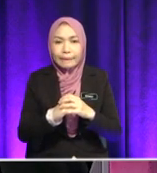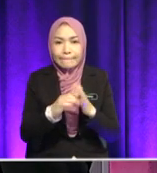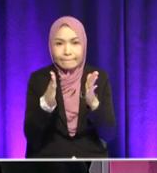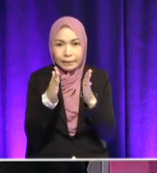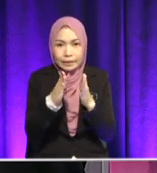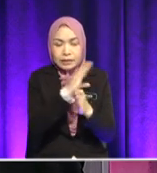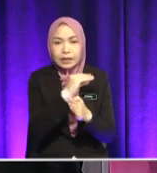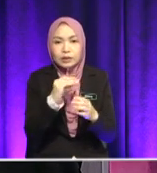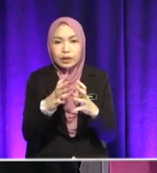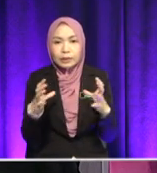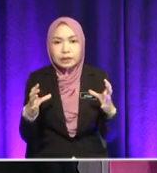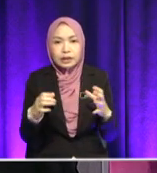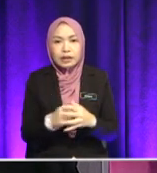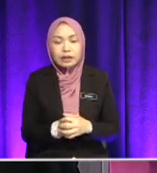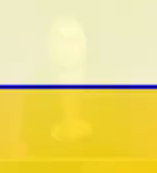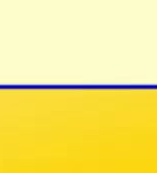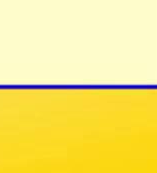step kedua